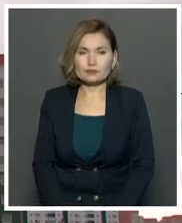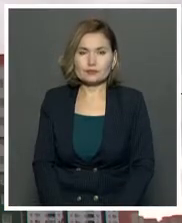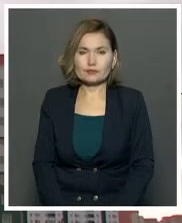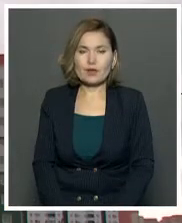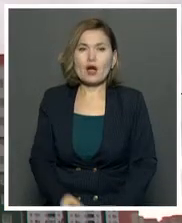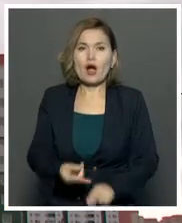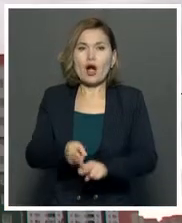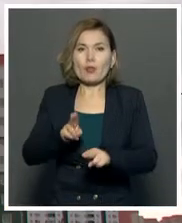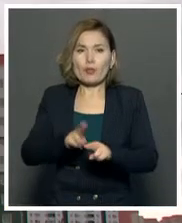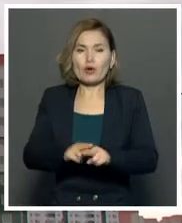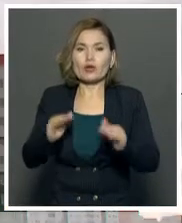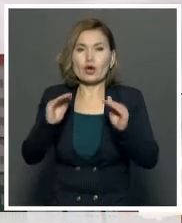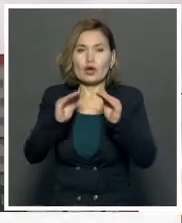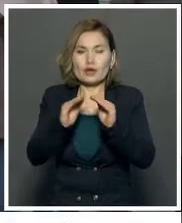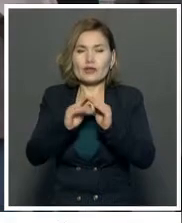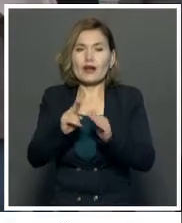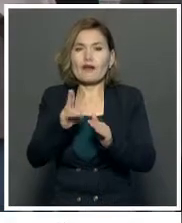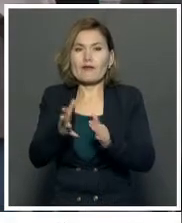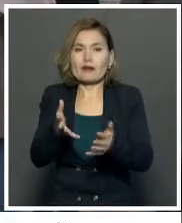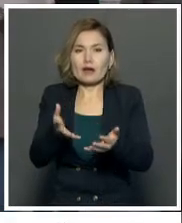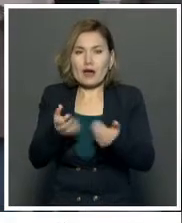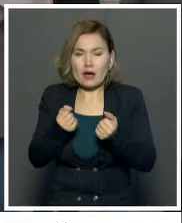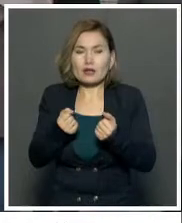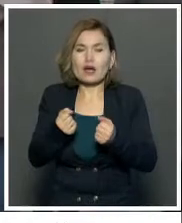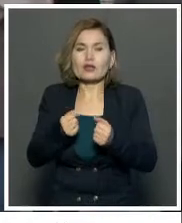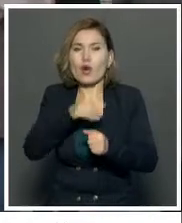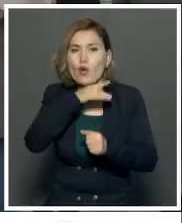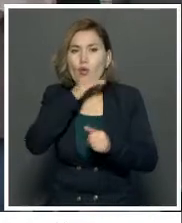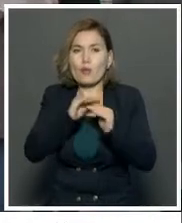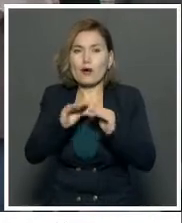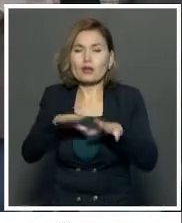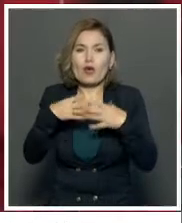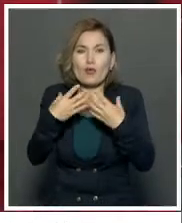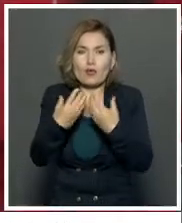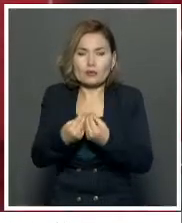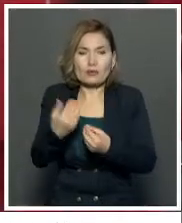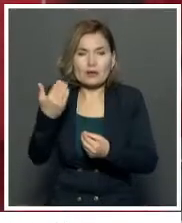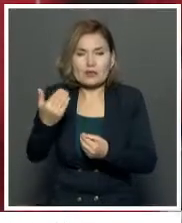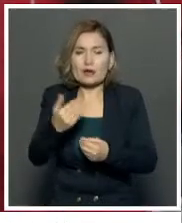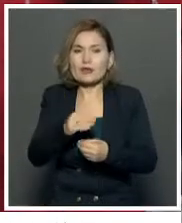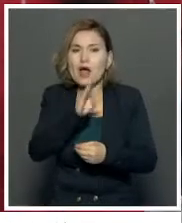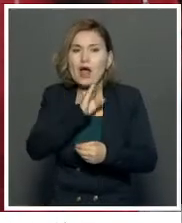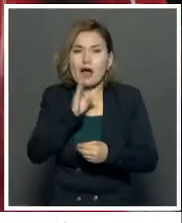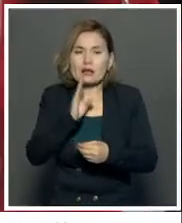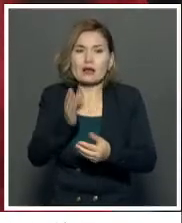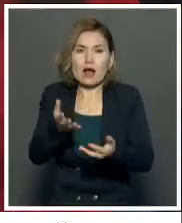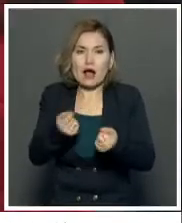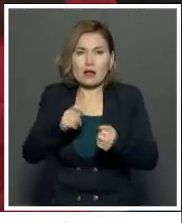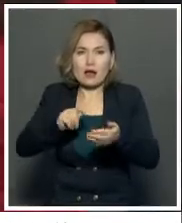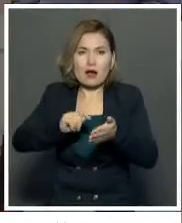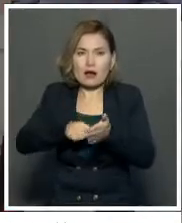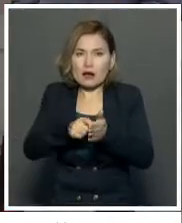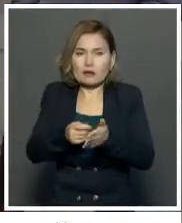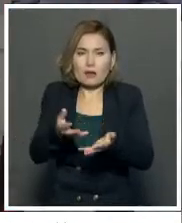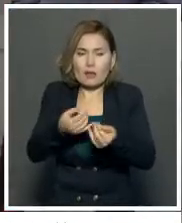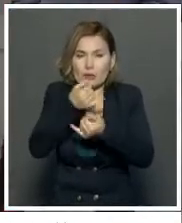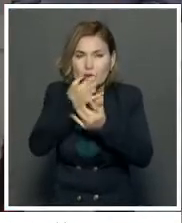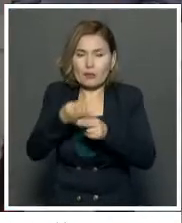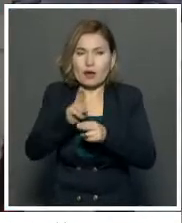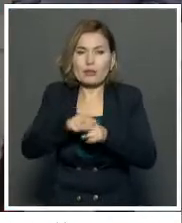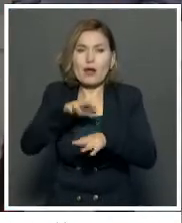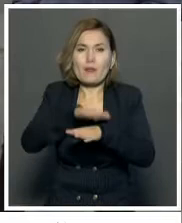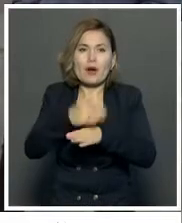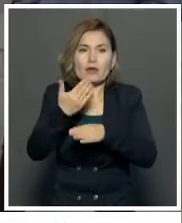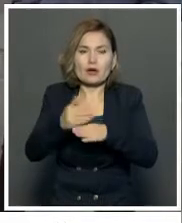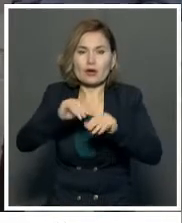Бұл үйден пәтер алғандардың дені көпбалалы отбасылар, бірақ бақытты отбасы нұрлы жер мемлекеттік бағдарламалары мен ипотекалық несие